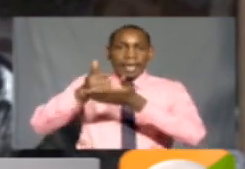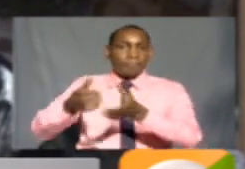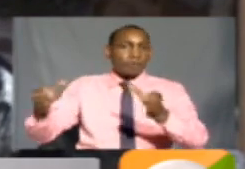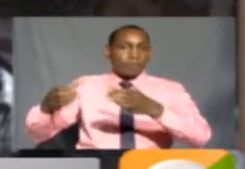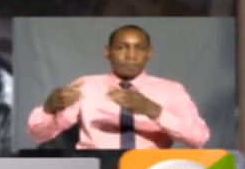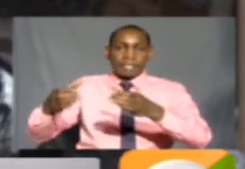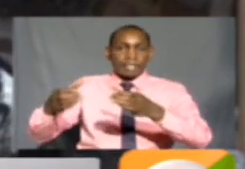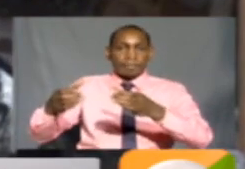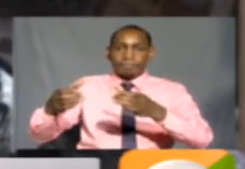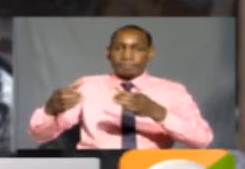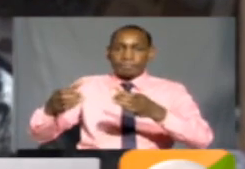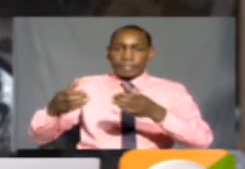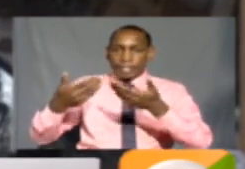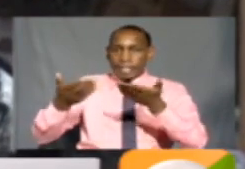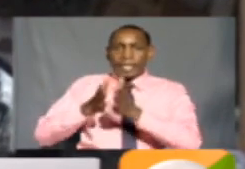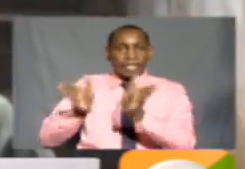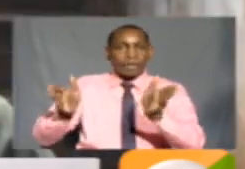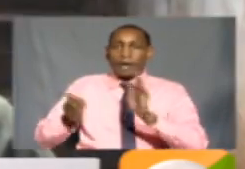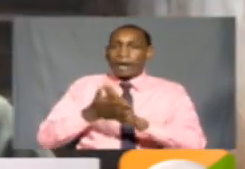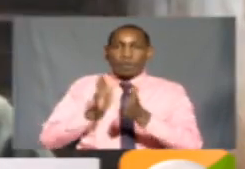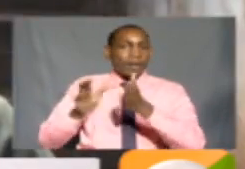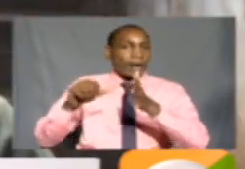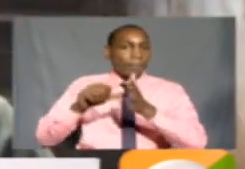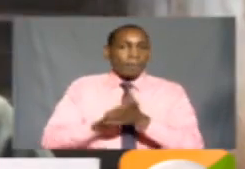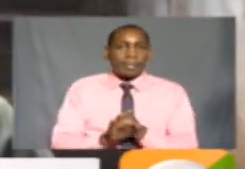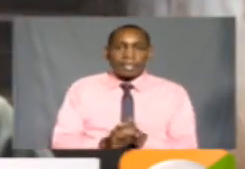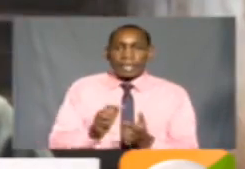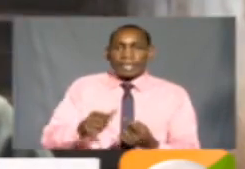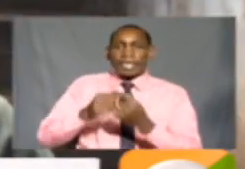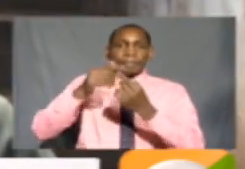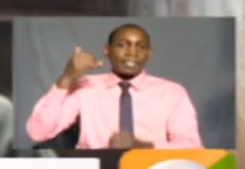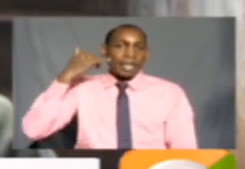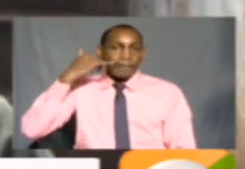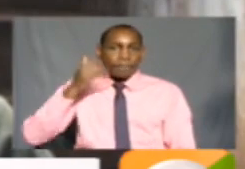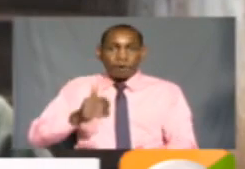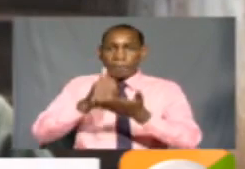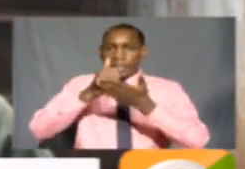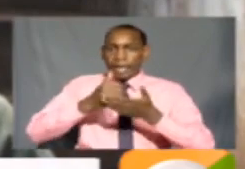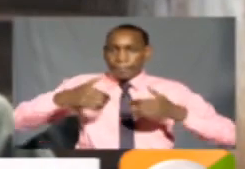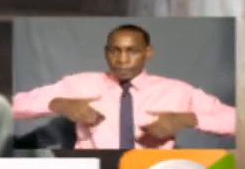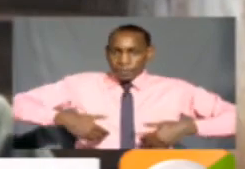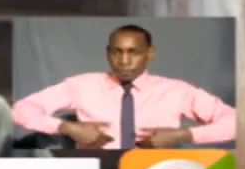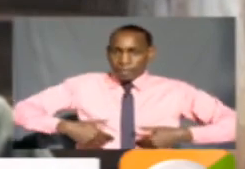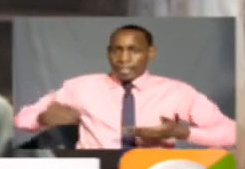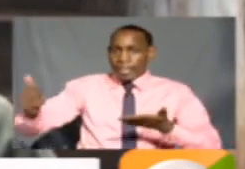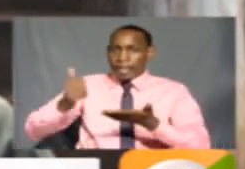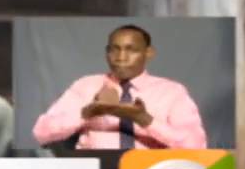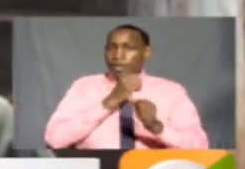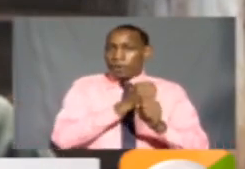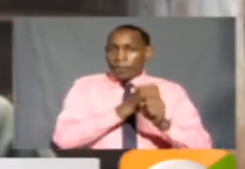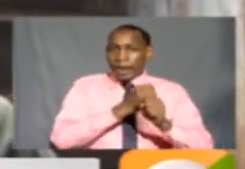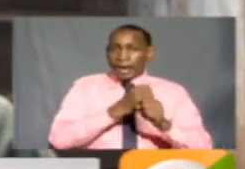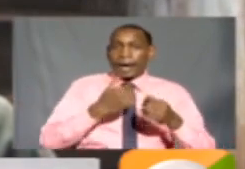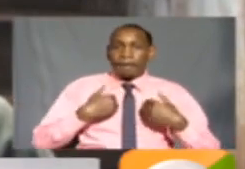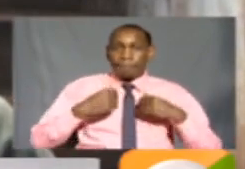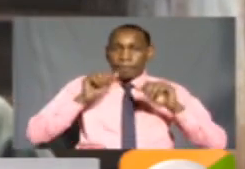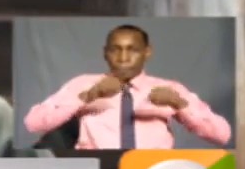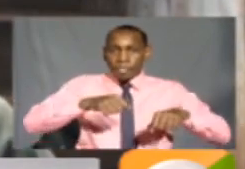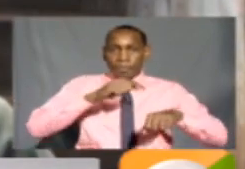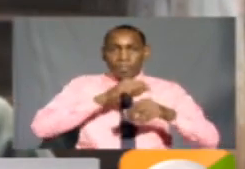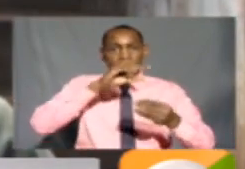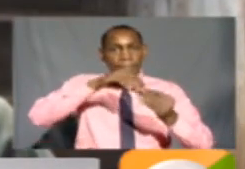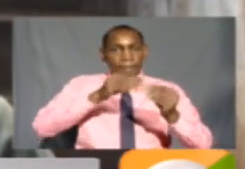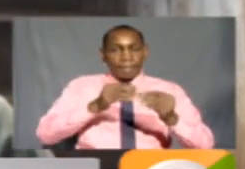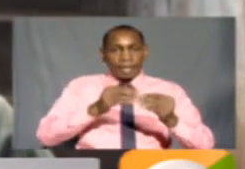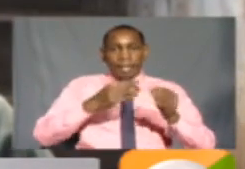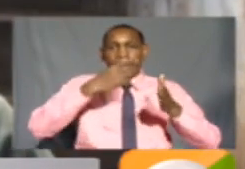kwa kila mtu hapa ananga shida naye. Hasa si mimi zimesaidia, pia kuna vijana ambao nimeajiri kazi na pia wanaweza tukitengeneza